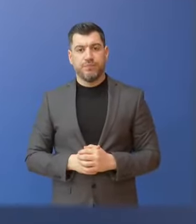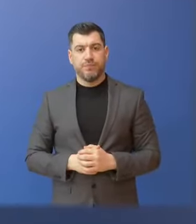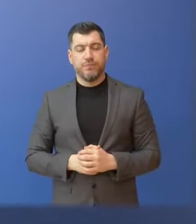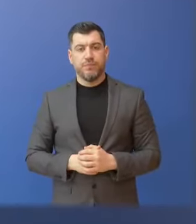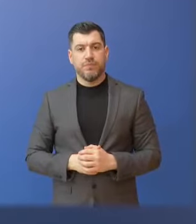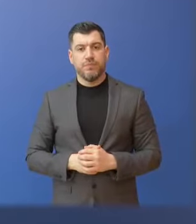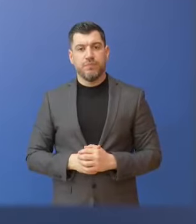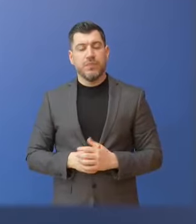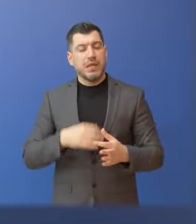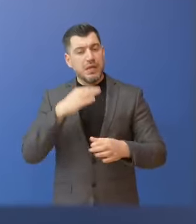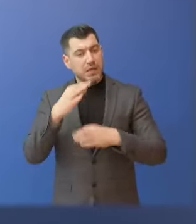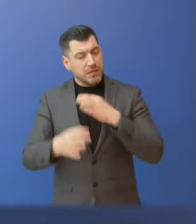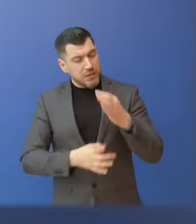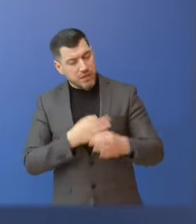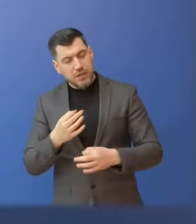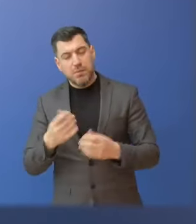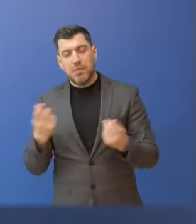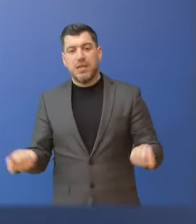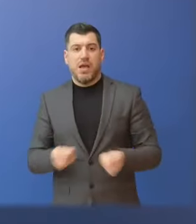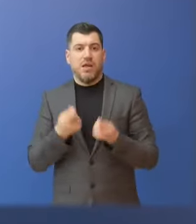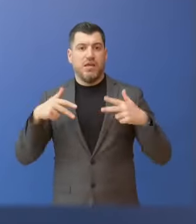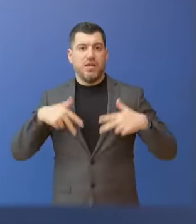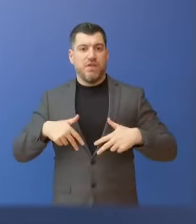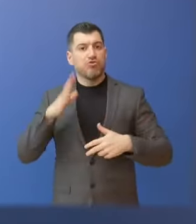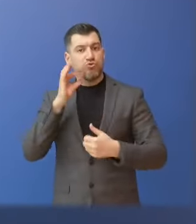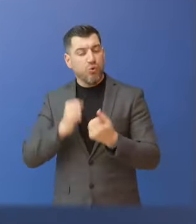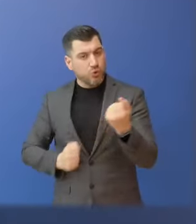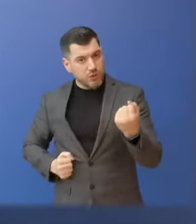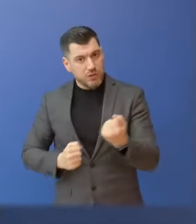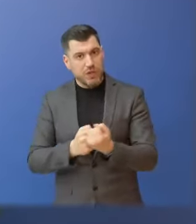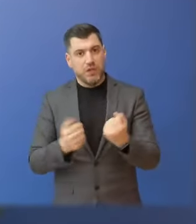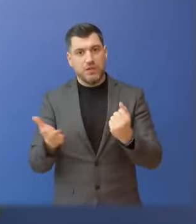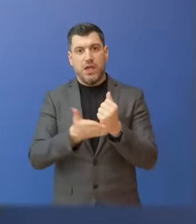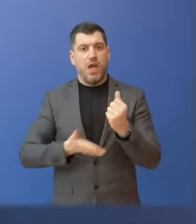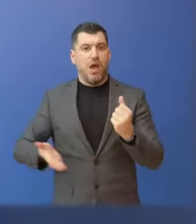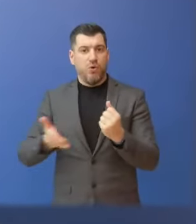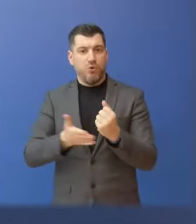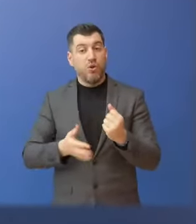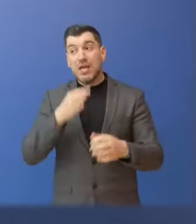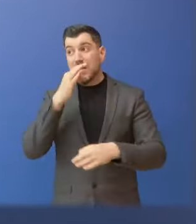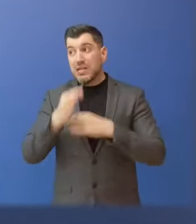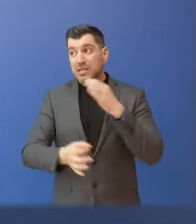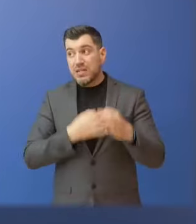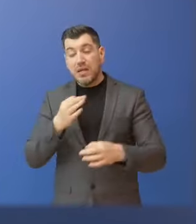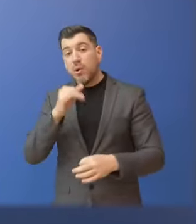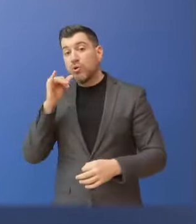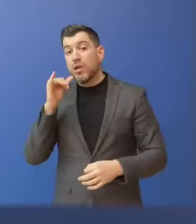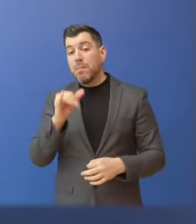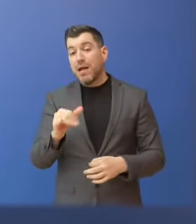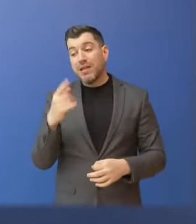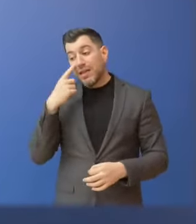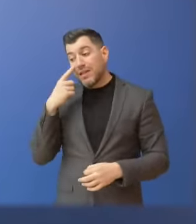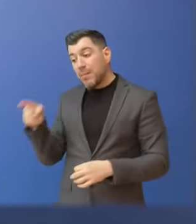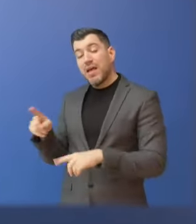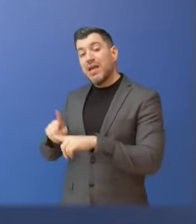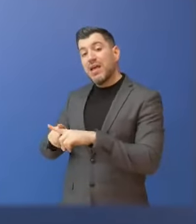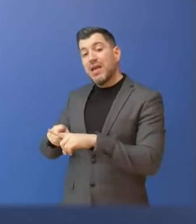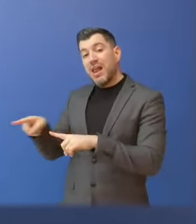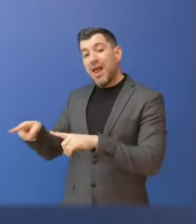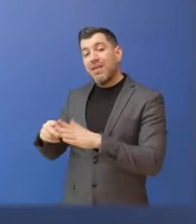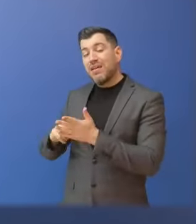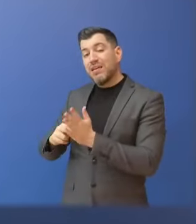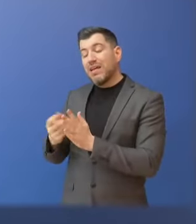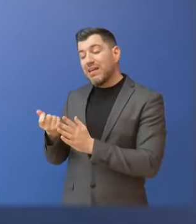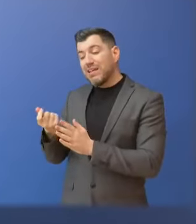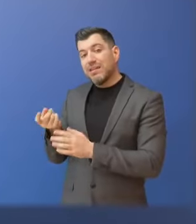παρεμβάσεις της κυβέρνησης υπέρ των αγροτών σας είπα ότι πάντοτε με βάση τα δημόσια οικονομικά εξετάσουμε περισσότε παρεμβάσεις και μας ενδιαφέρει μάλιστα